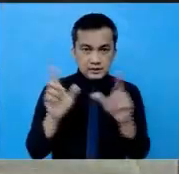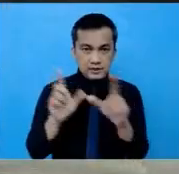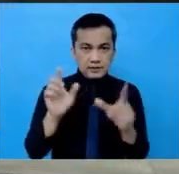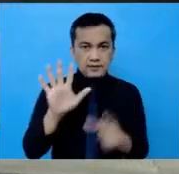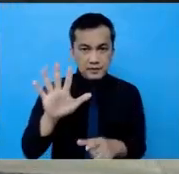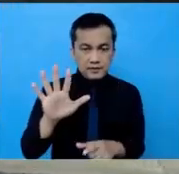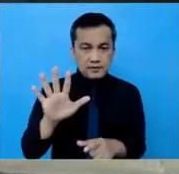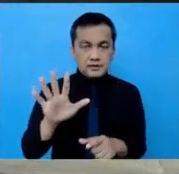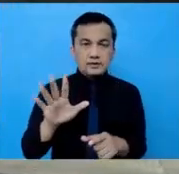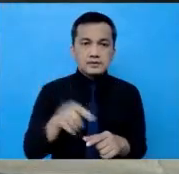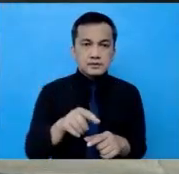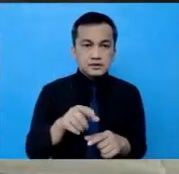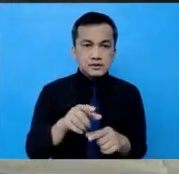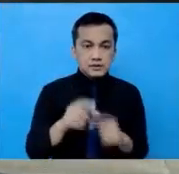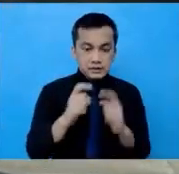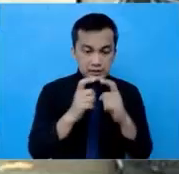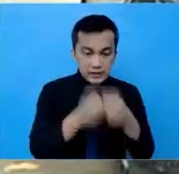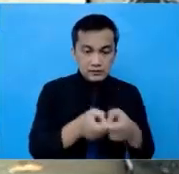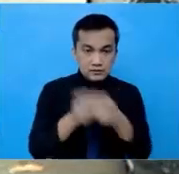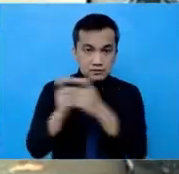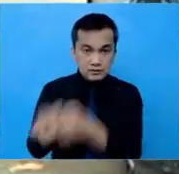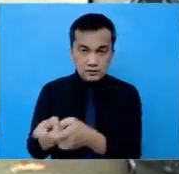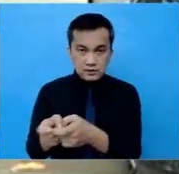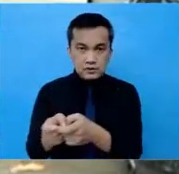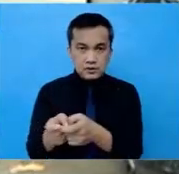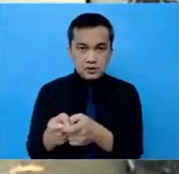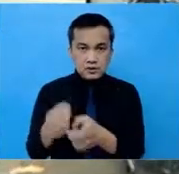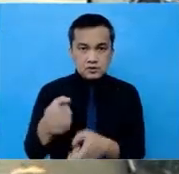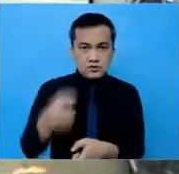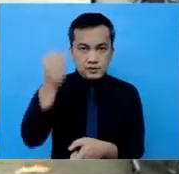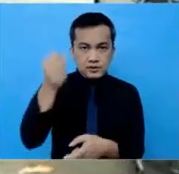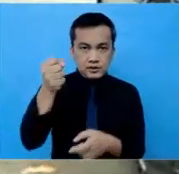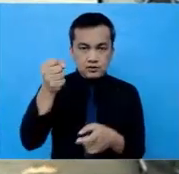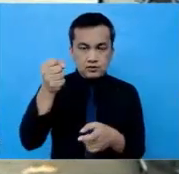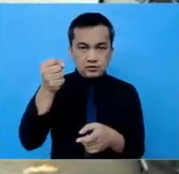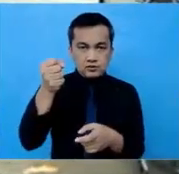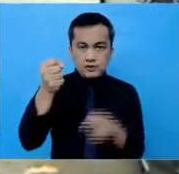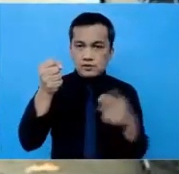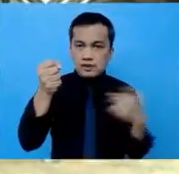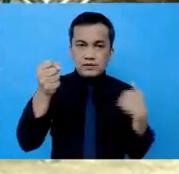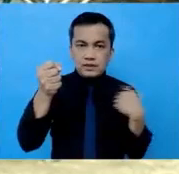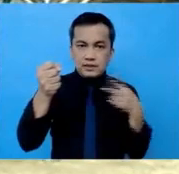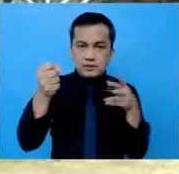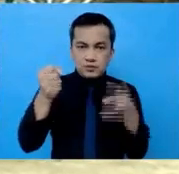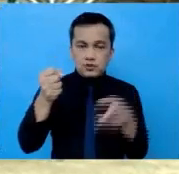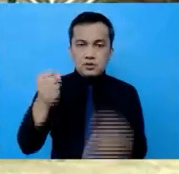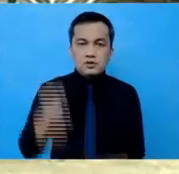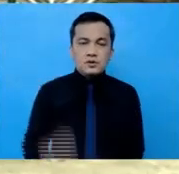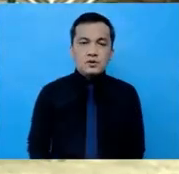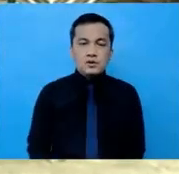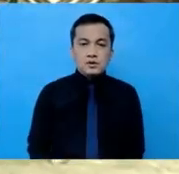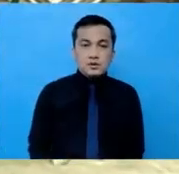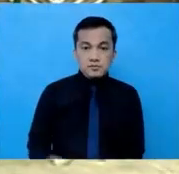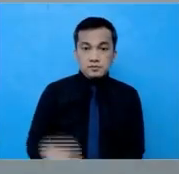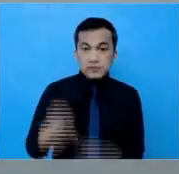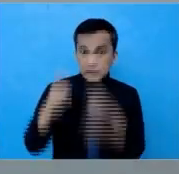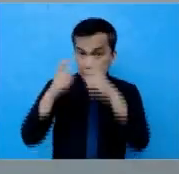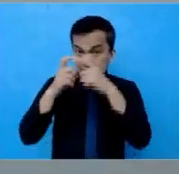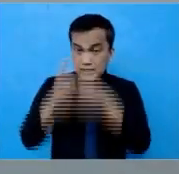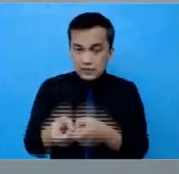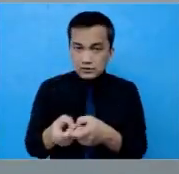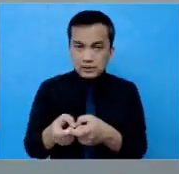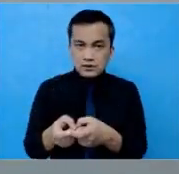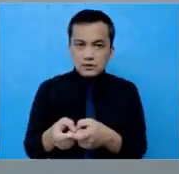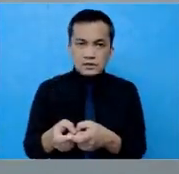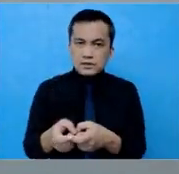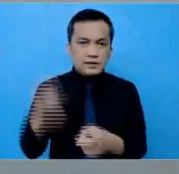nasa granular lockdown ang suspendido ang pagputol ng supply. If there's a granular lockdown, no disconnection. Ayaw po